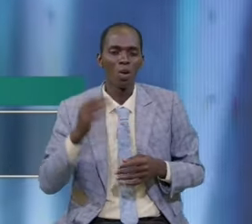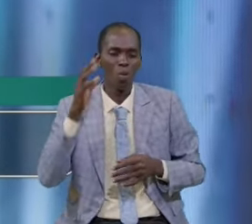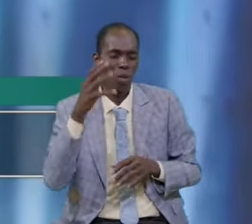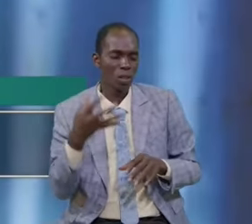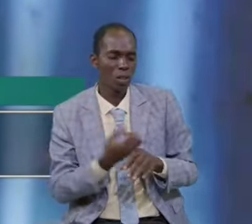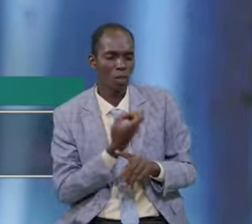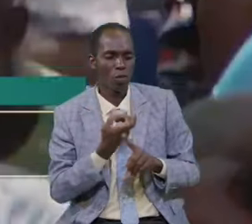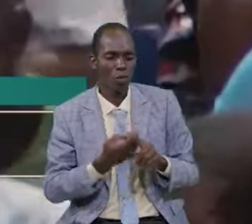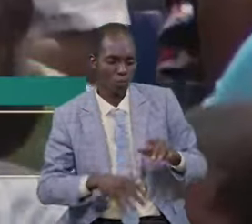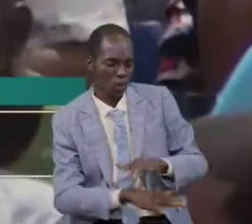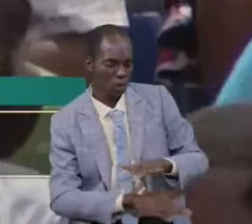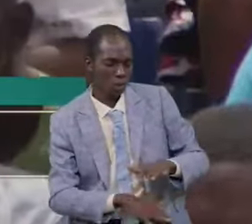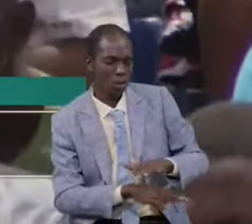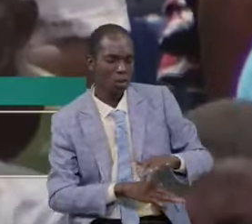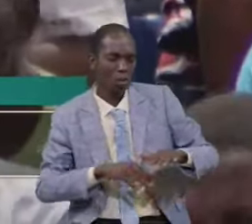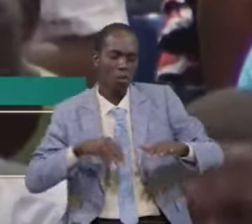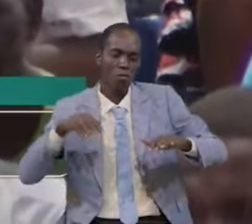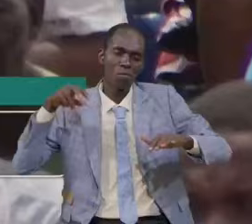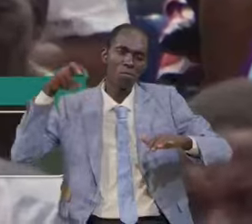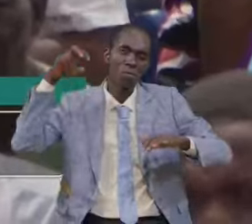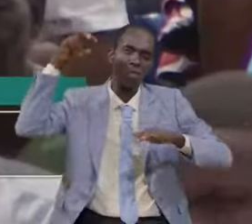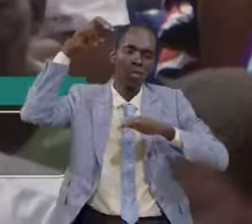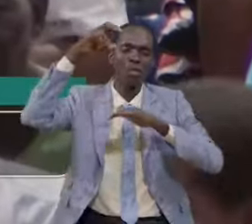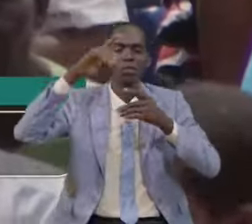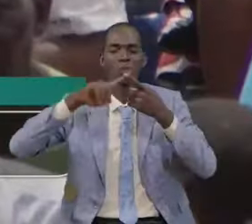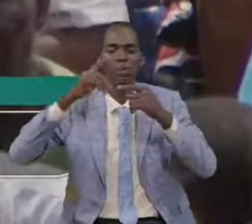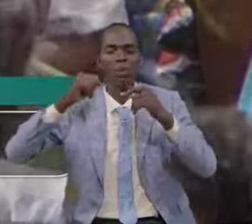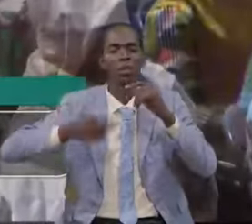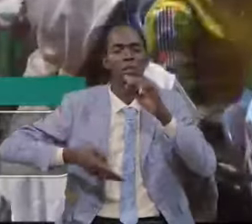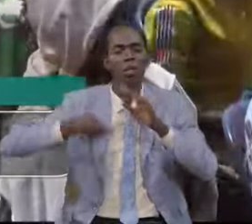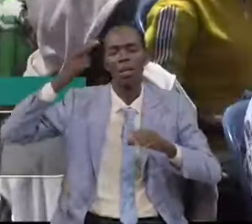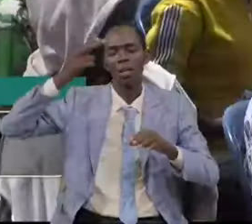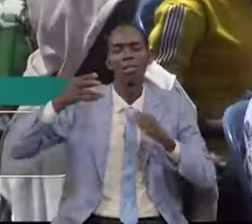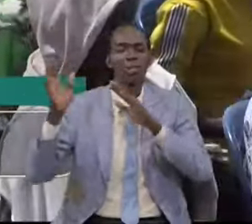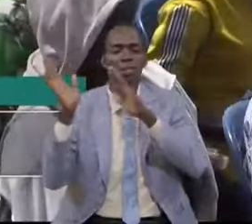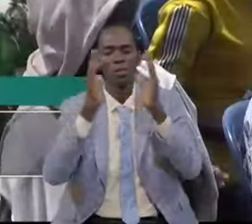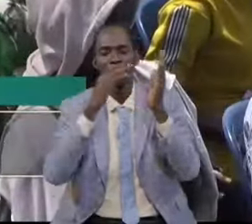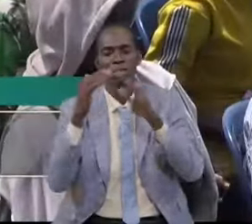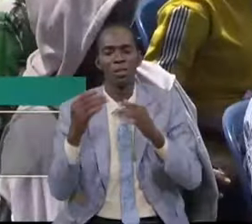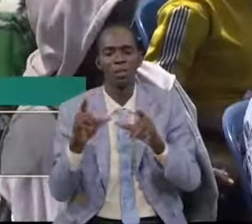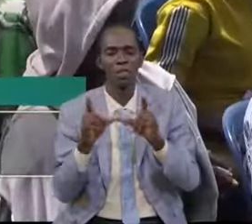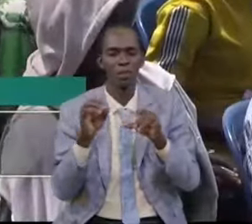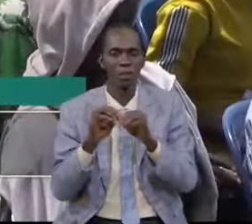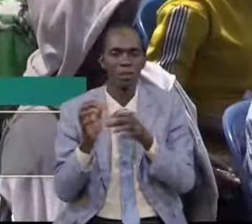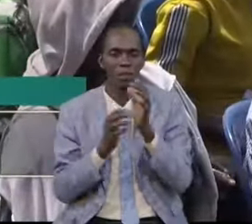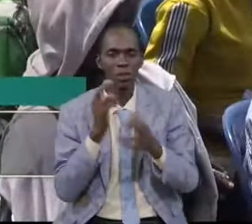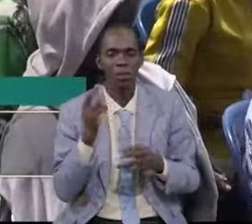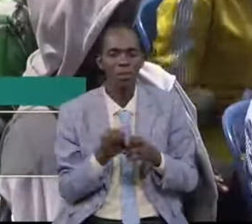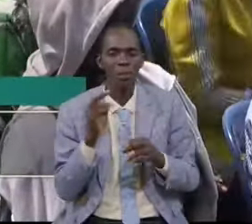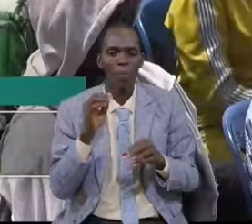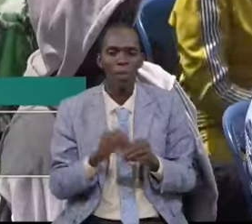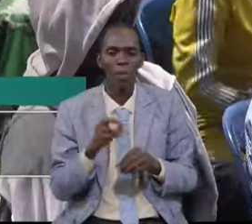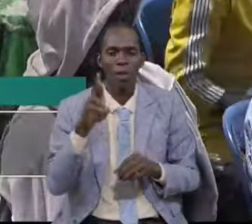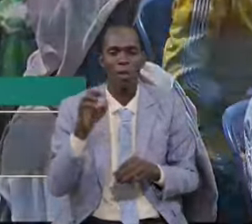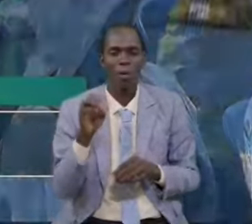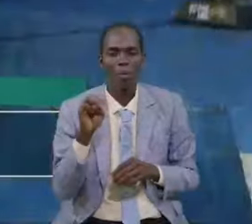de l'échelle pour nous amener au sommet au nom de Jésus. C'est pourquoi on dit en Romains chapitre 12, lisons à partir du verset